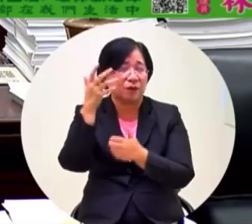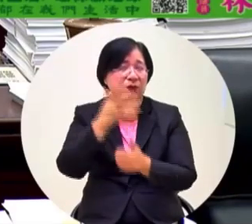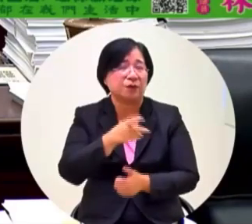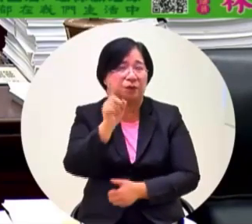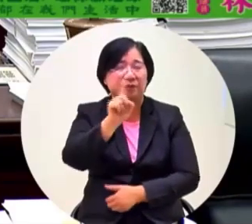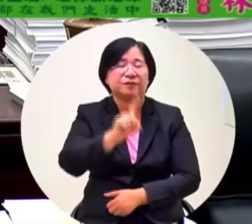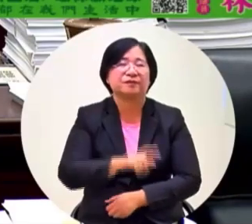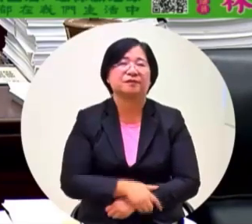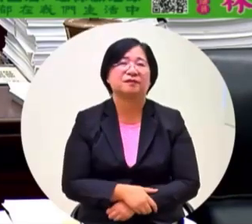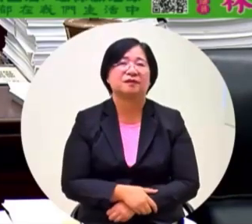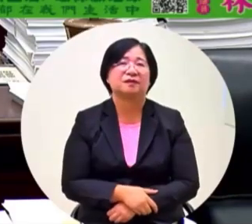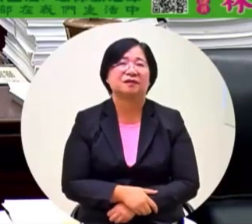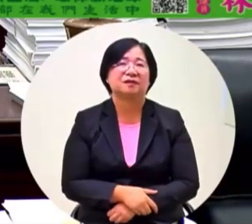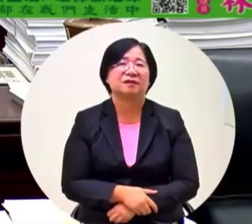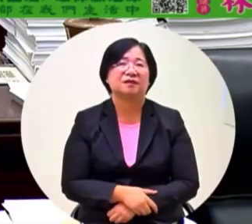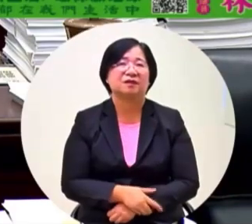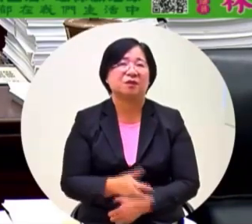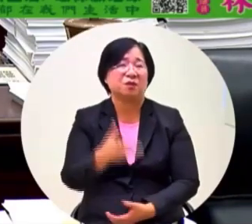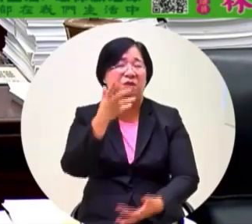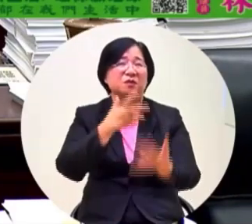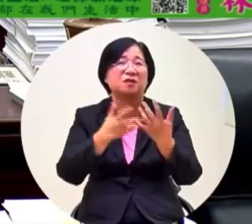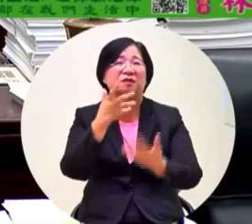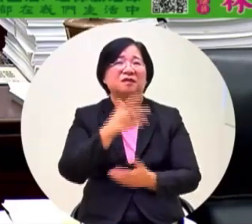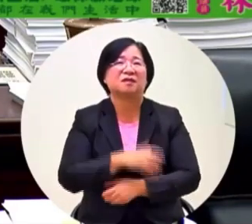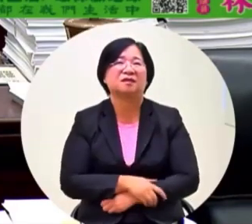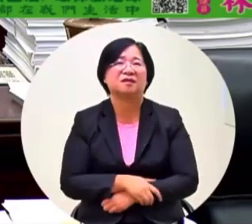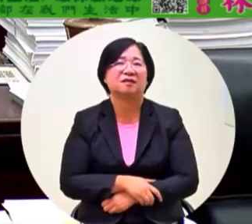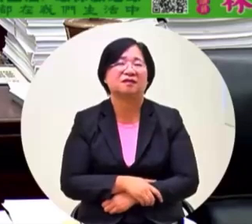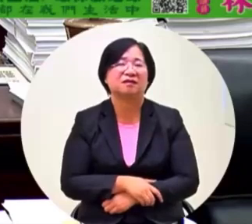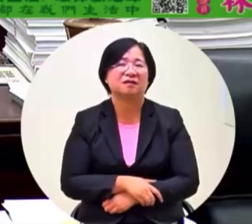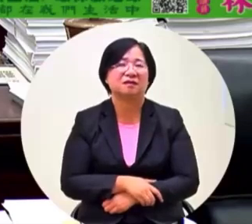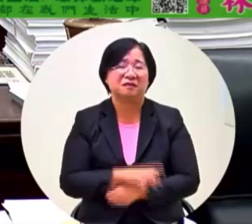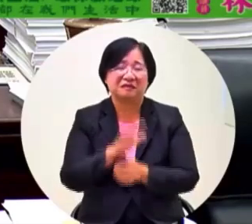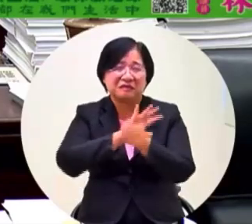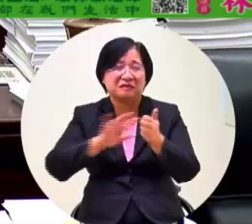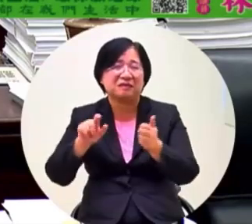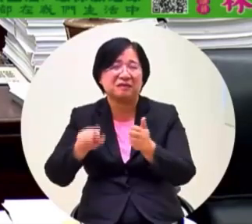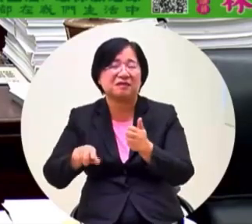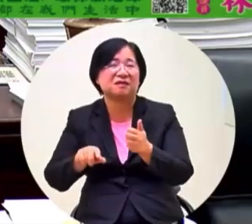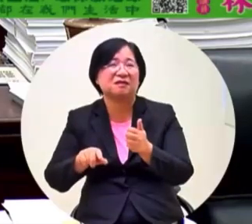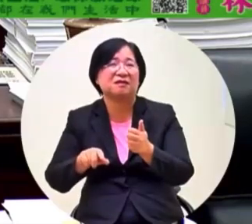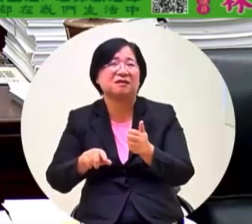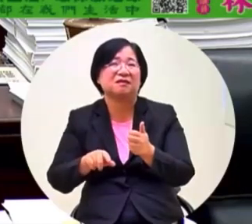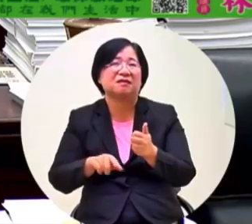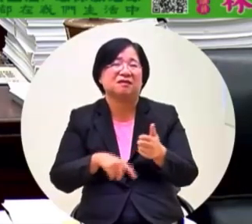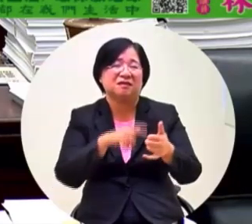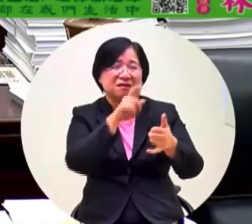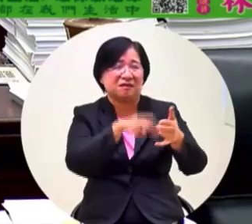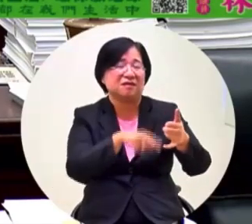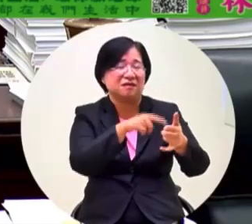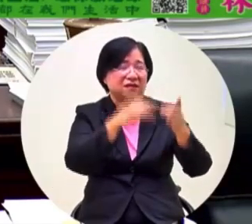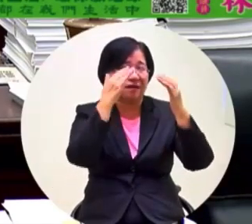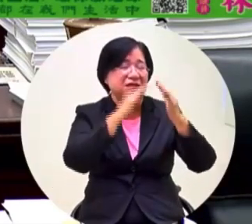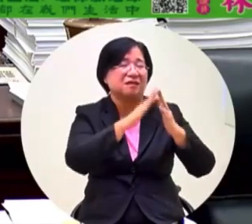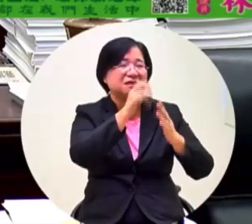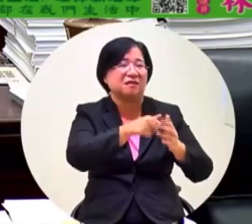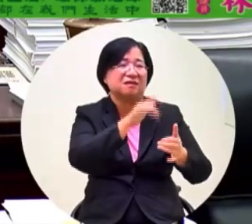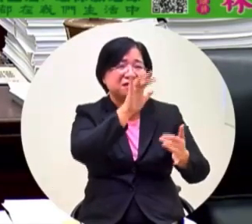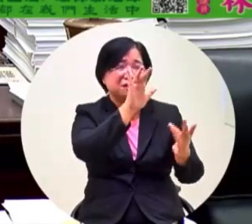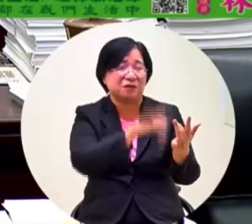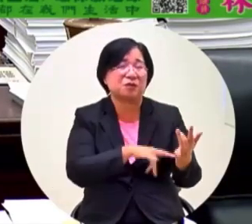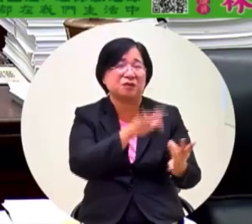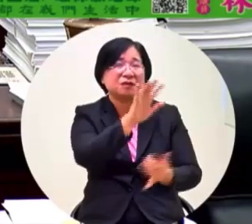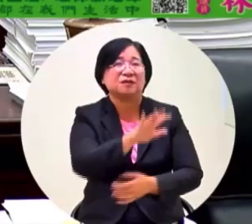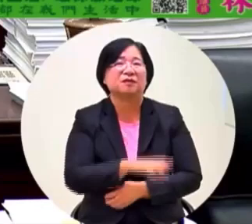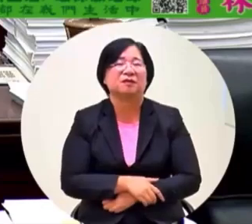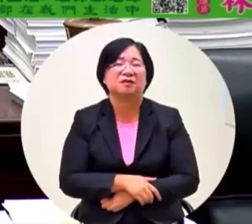了，灰熊刷连累搞，换句话说就是一个你韩国瑜市长的缺失，去造